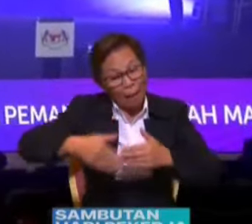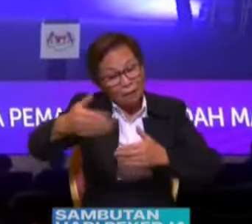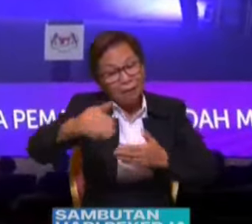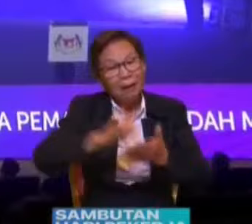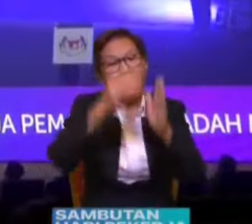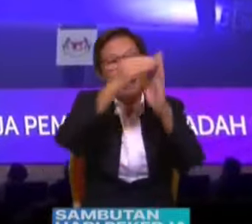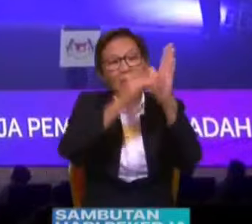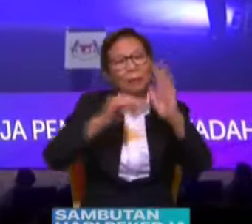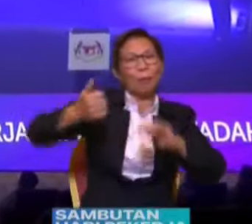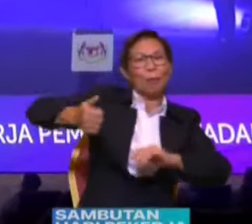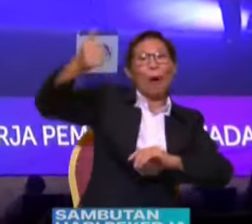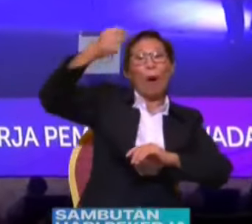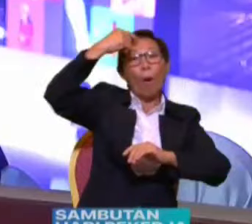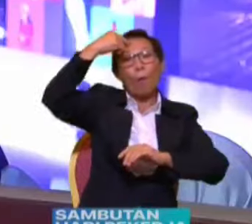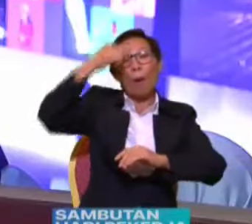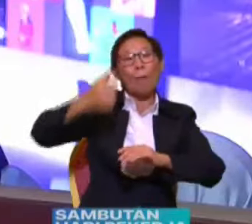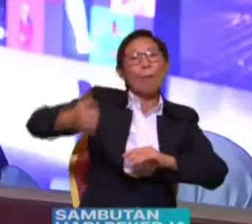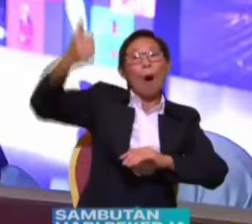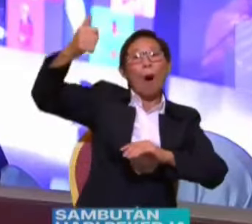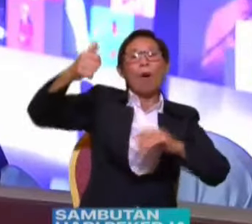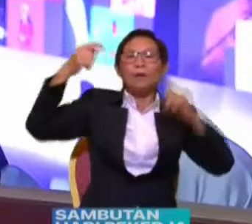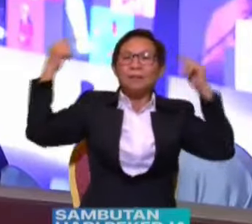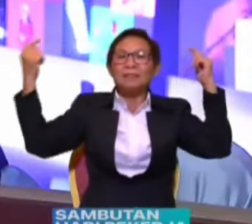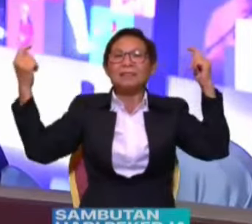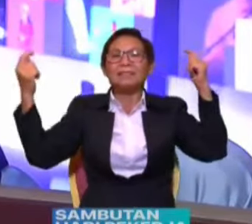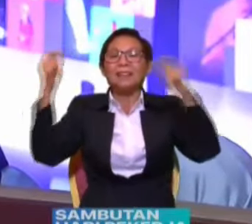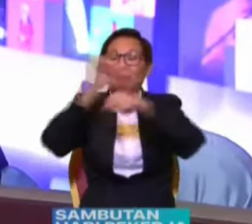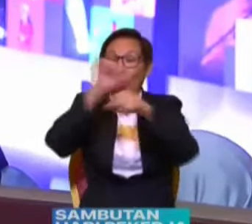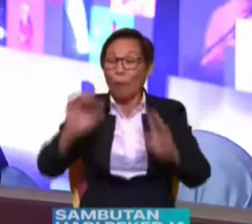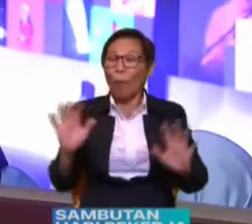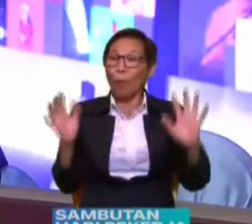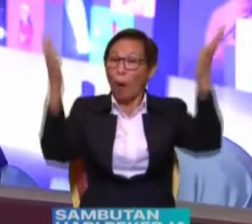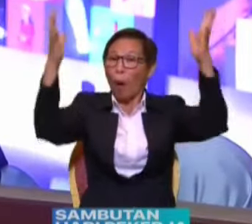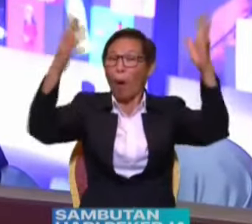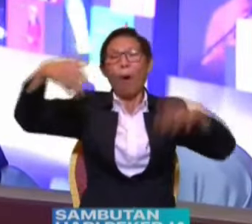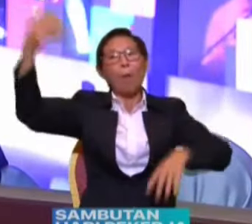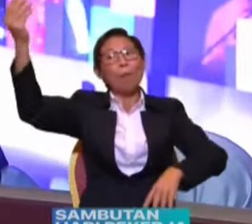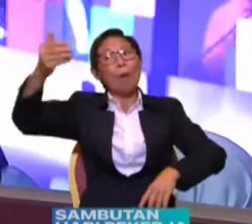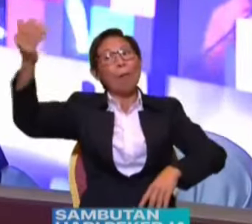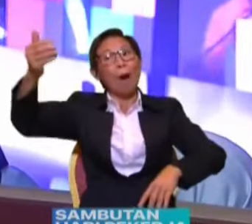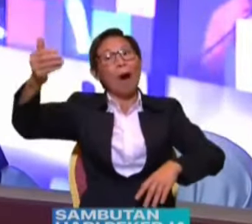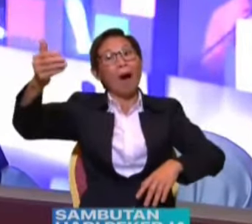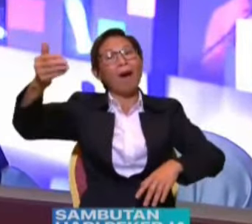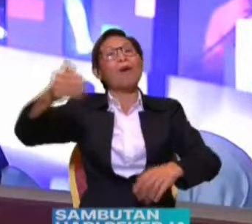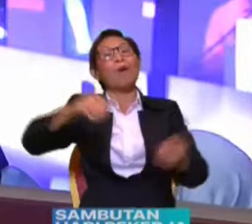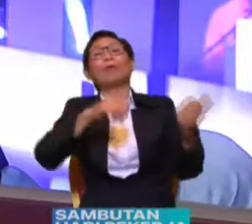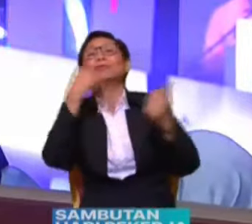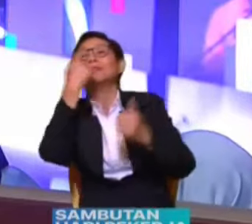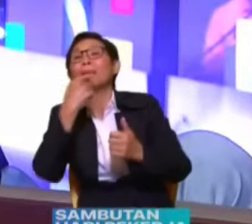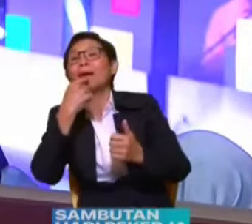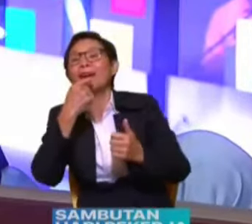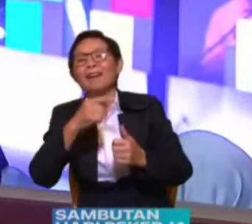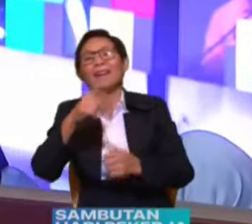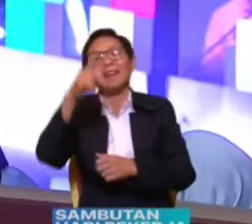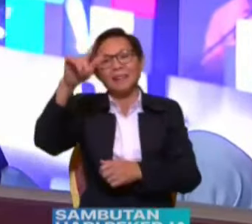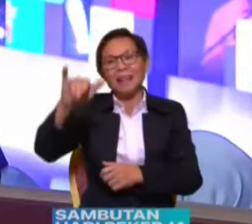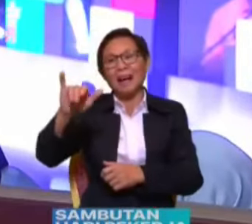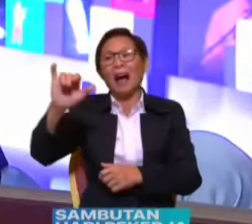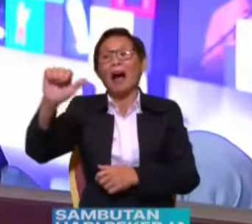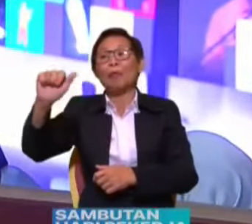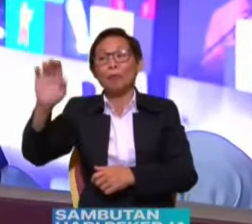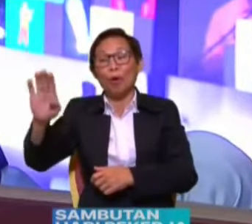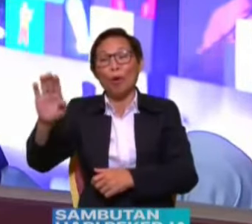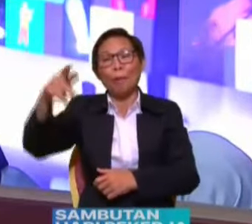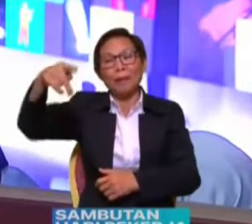acara kemuncak bagi sambutan Hari Pekerja ini adalah amanat yang akan disampaikan oleh Yang Amat Berhormat Perdana